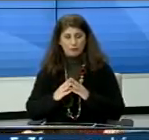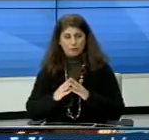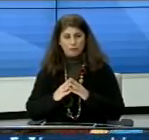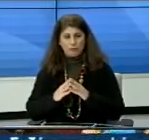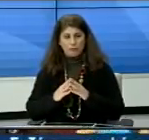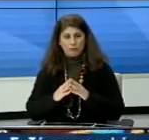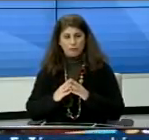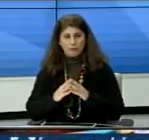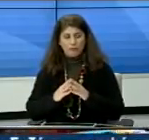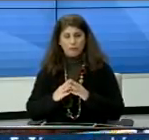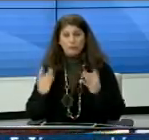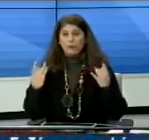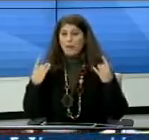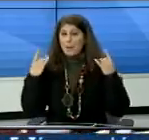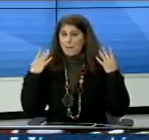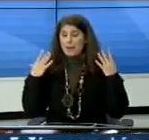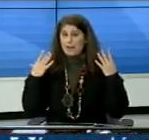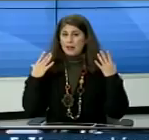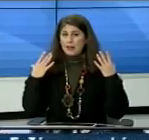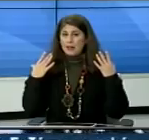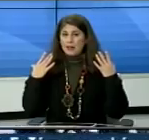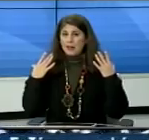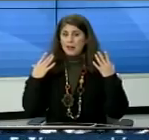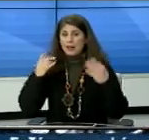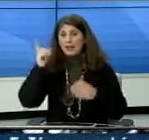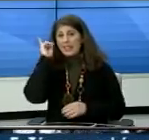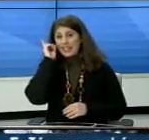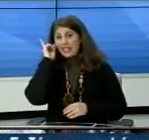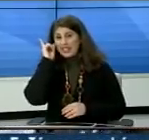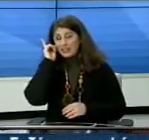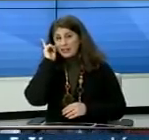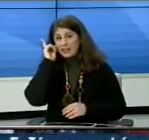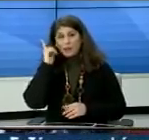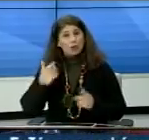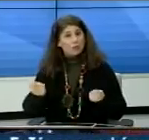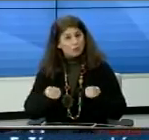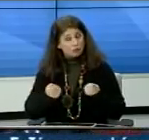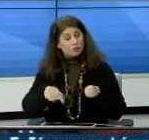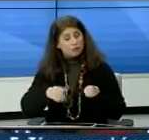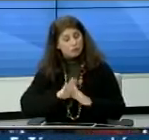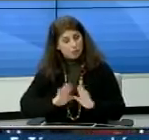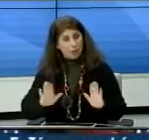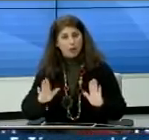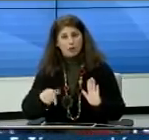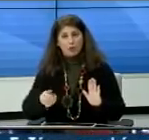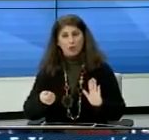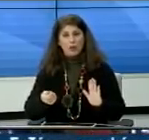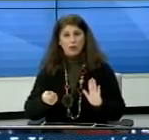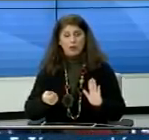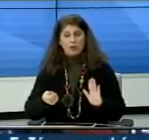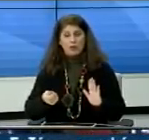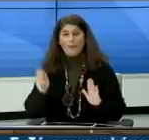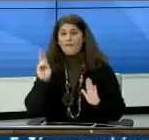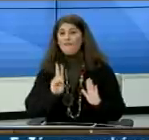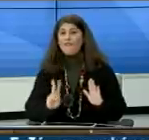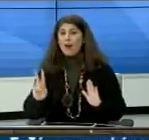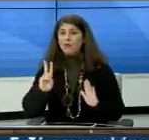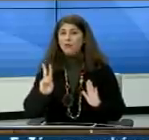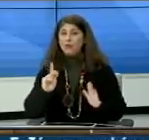όπως η απαλλαγή από τα τέλη κινητής τηλεφωνίας, που υλοποιείται ήδη. Εκπαιδευτικά βάουτσερ για να